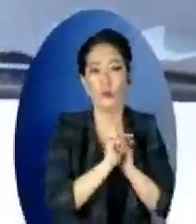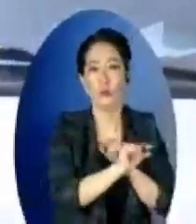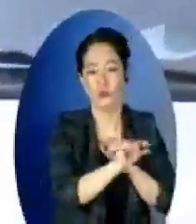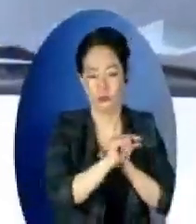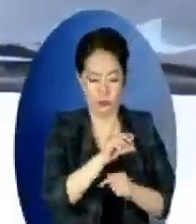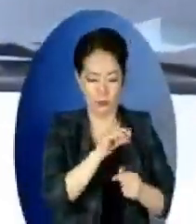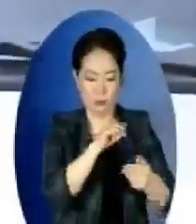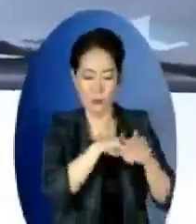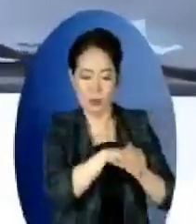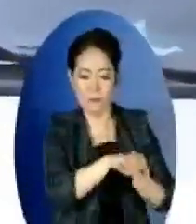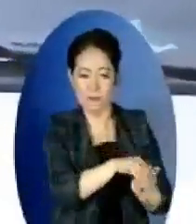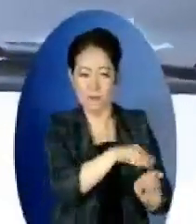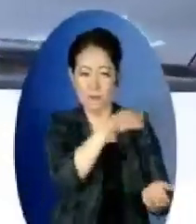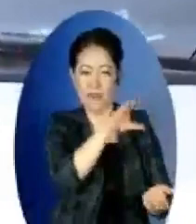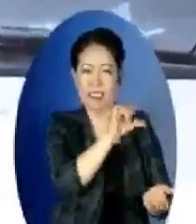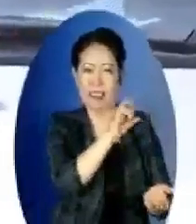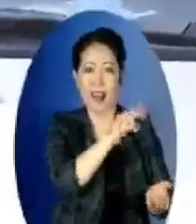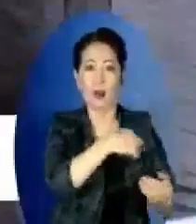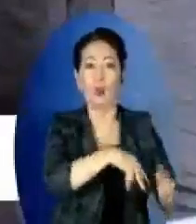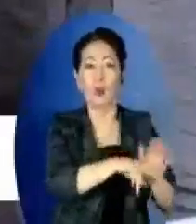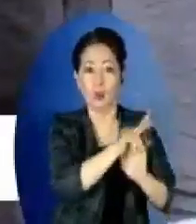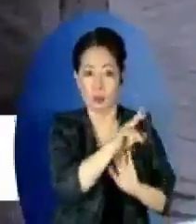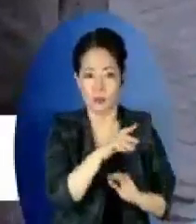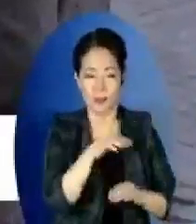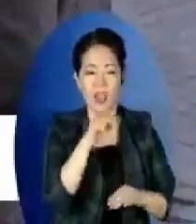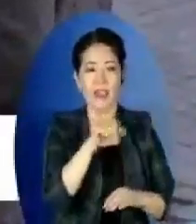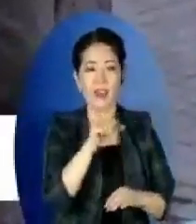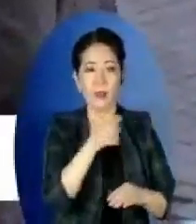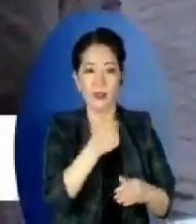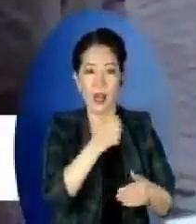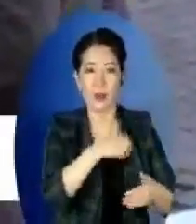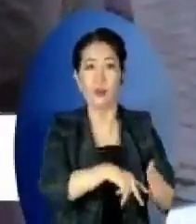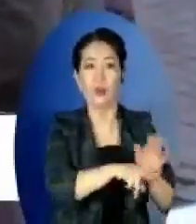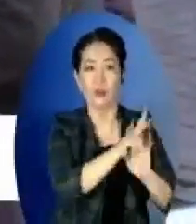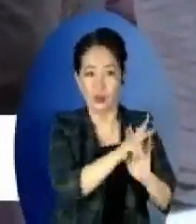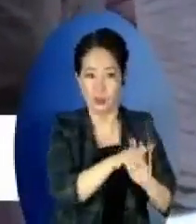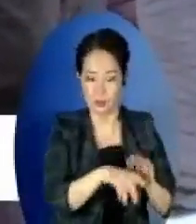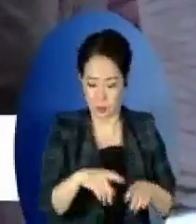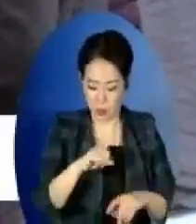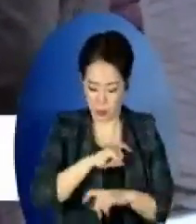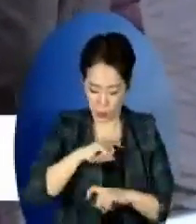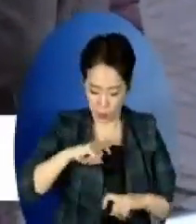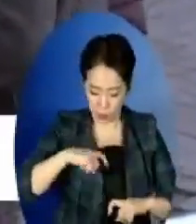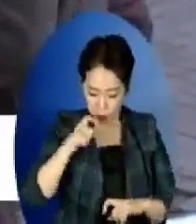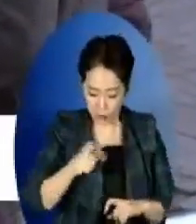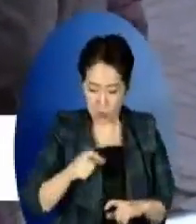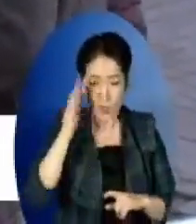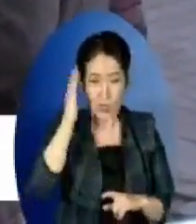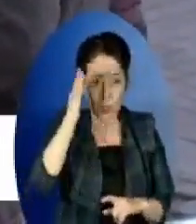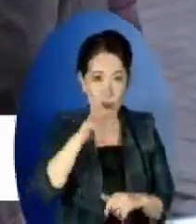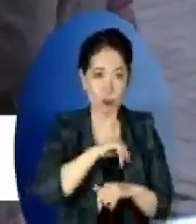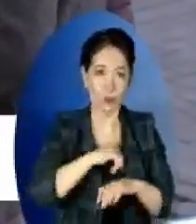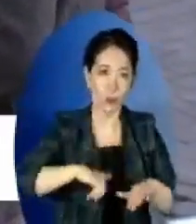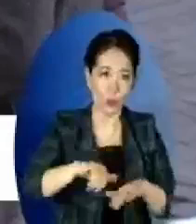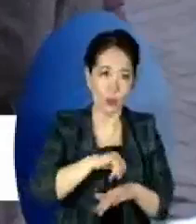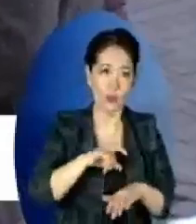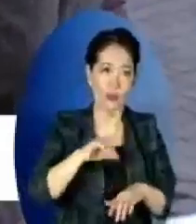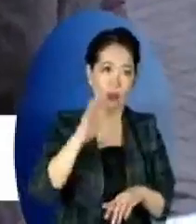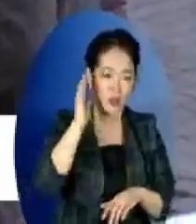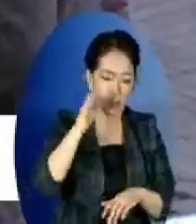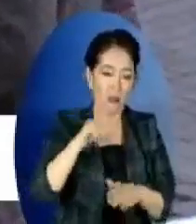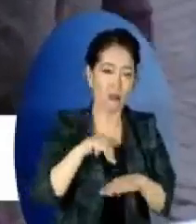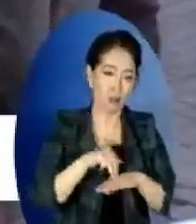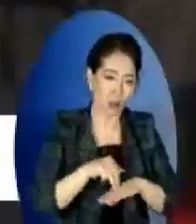сан өсгödөг жишг олон улсад хэдийнэ дадлуулж. Ингэснээр зөвхөн хувь хүний ирээдүйд төдийгүй улс орны хувьд ч эдийн засгийн тогтвортой